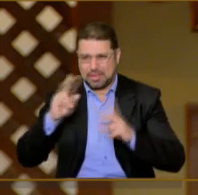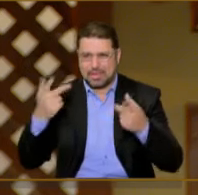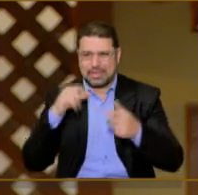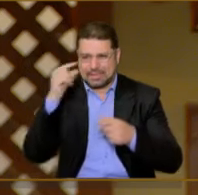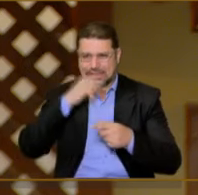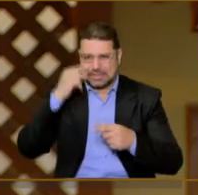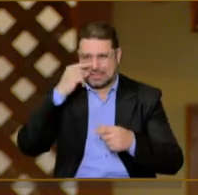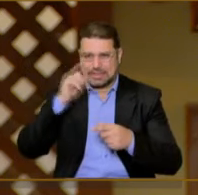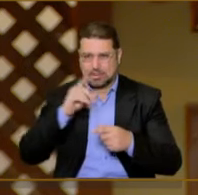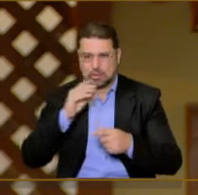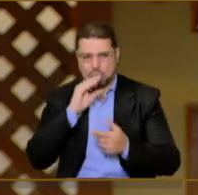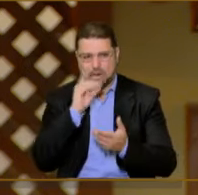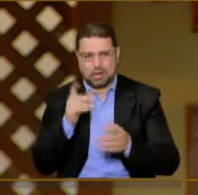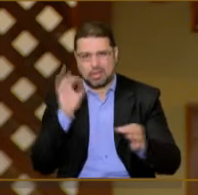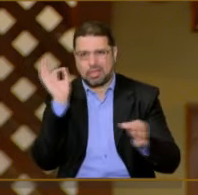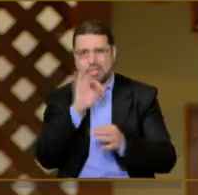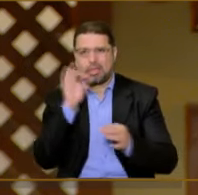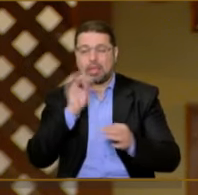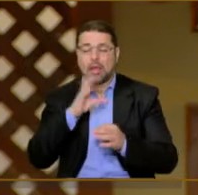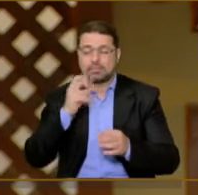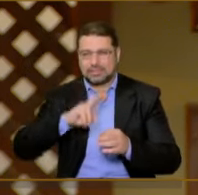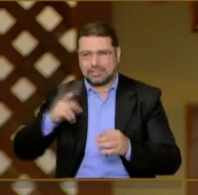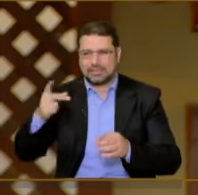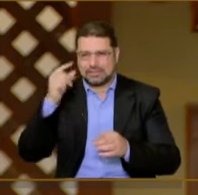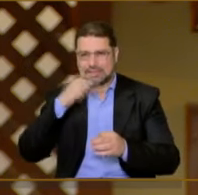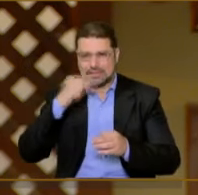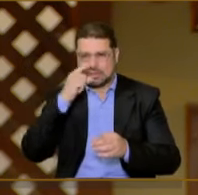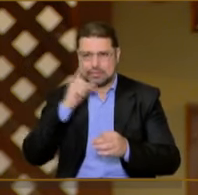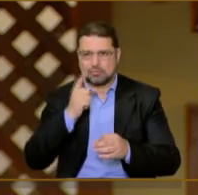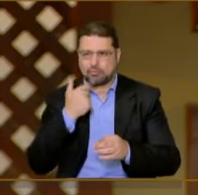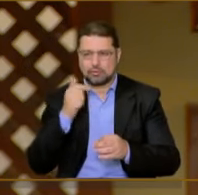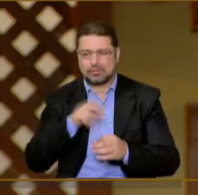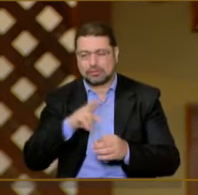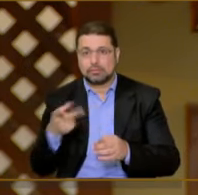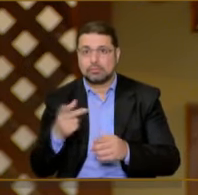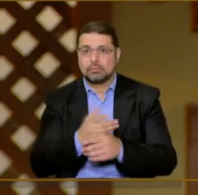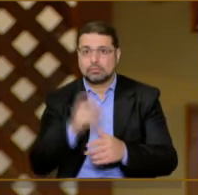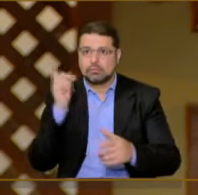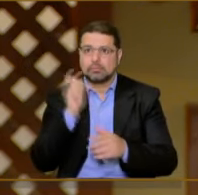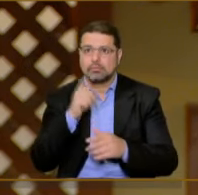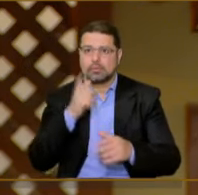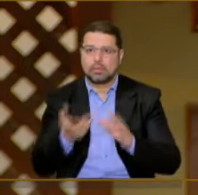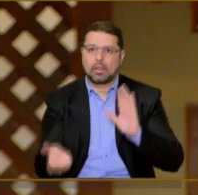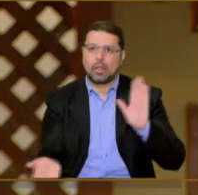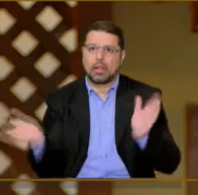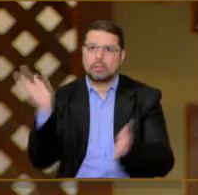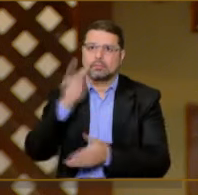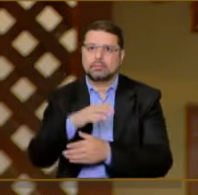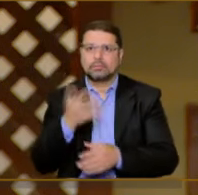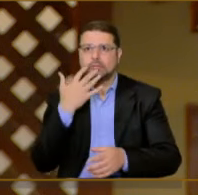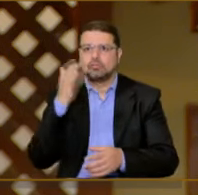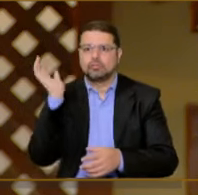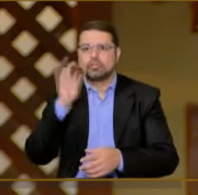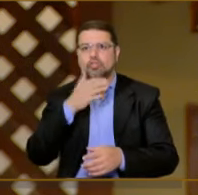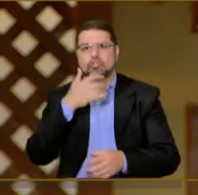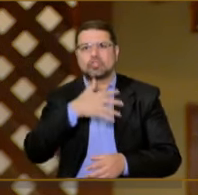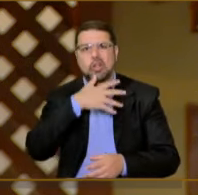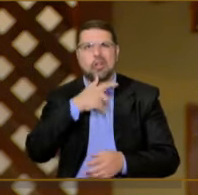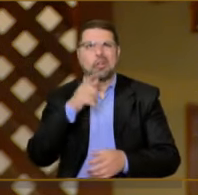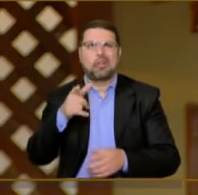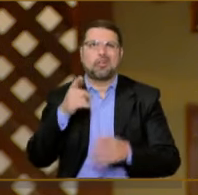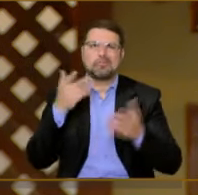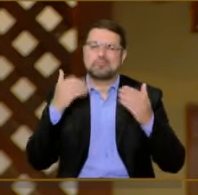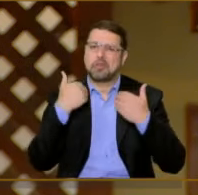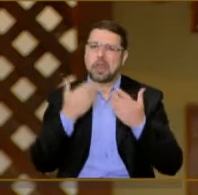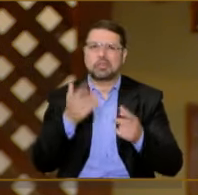هم الناس القرانيين او العلمانيين او معارفش ايه او بتاع يقلب الدنيا على المشايخ على اساس ان